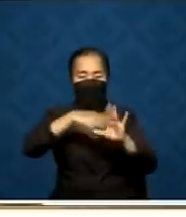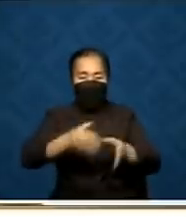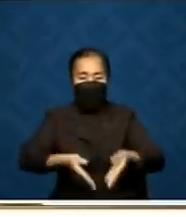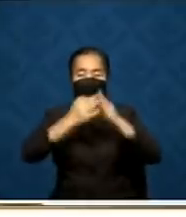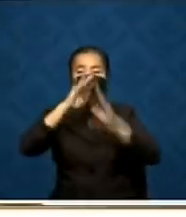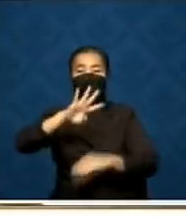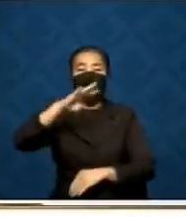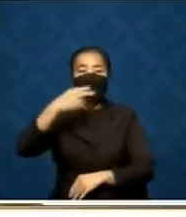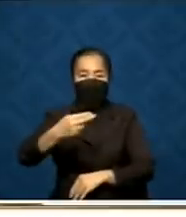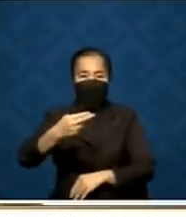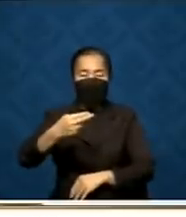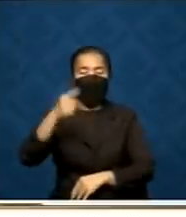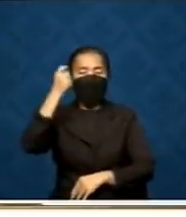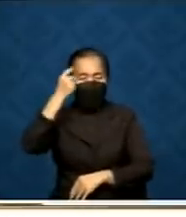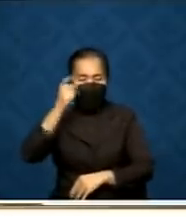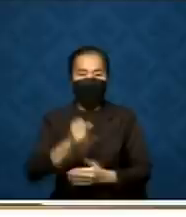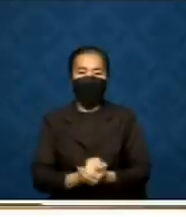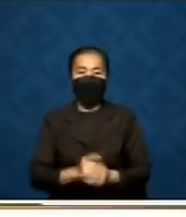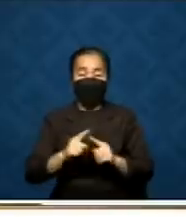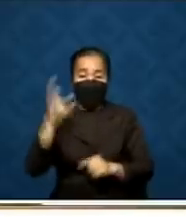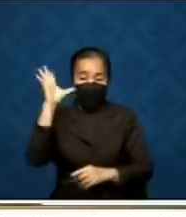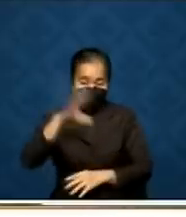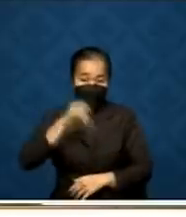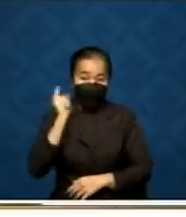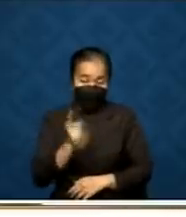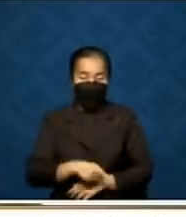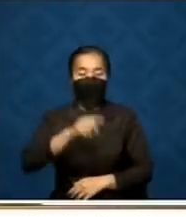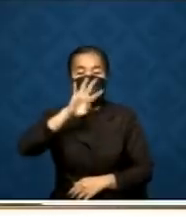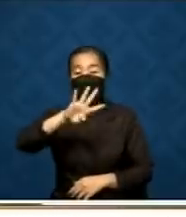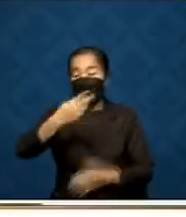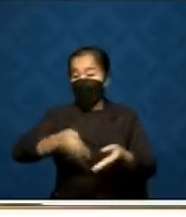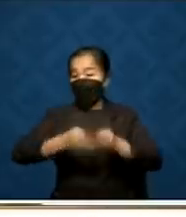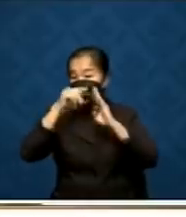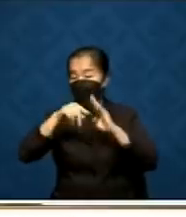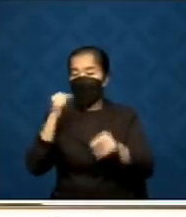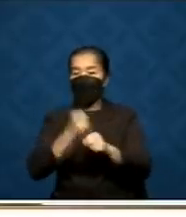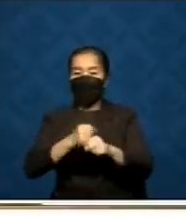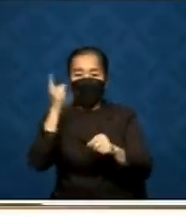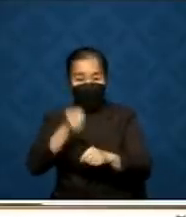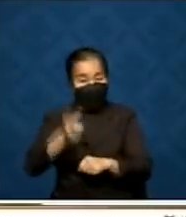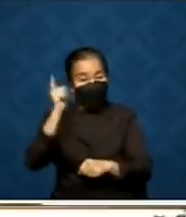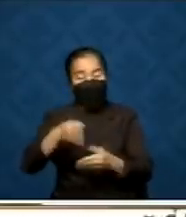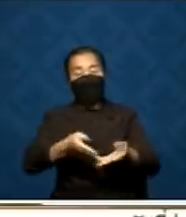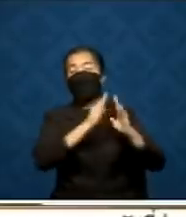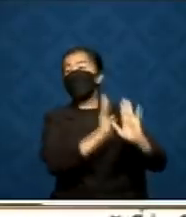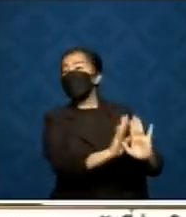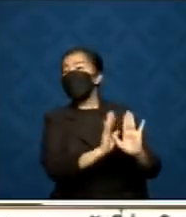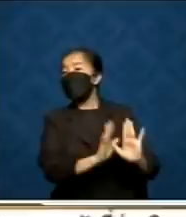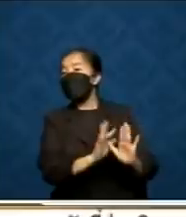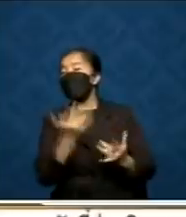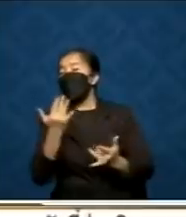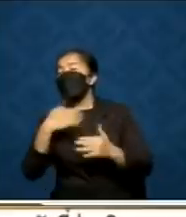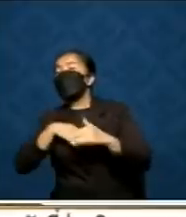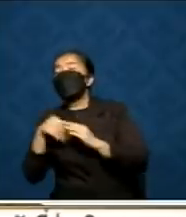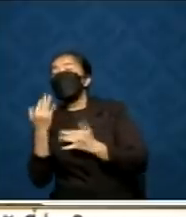ภาพหลอกจะเอาของจริงไปดูด้วยไอ้ซีหมื่นที่เปิดดิดำเนินกิจการไหมหรือเปิดแช่ไว้แล้วก็ปิดหนี